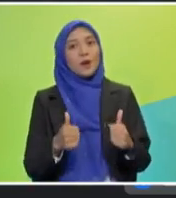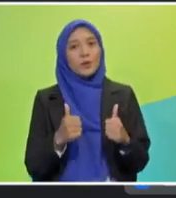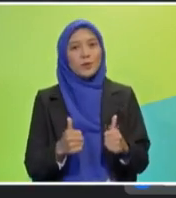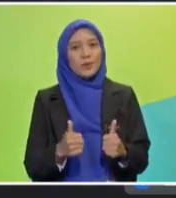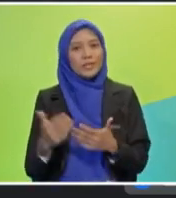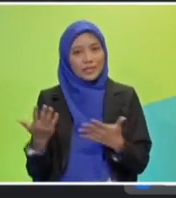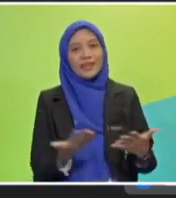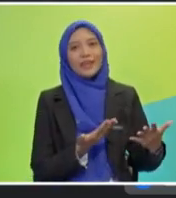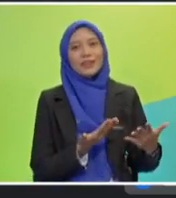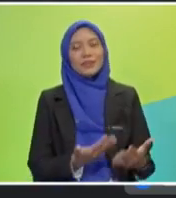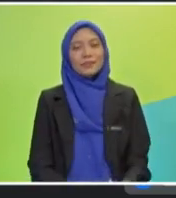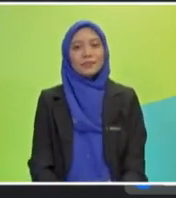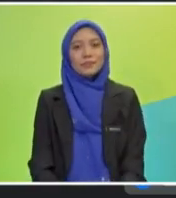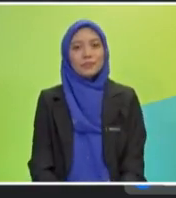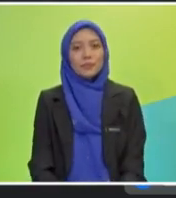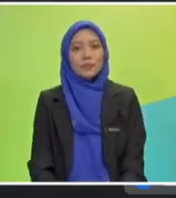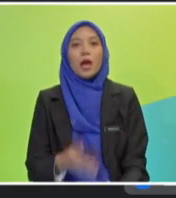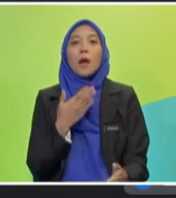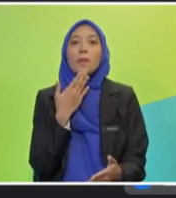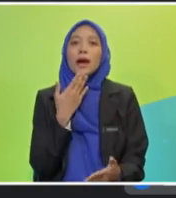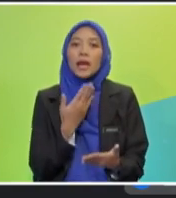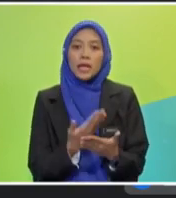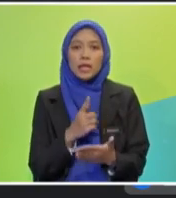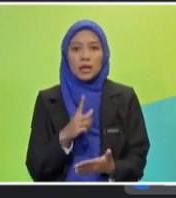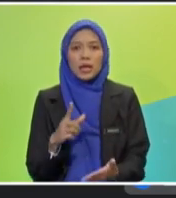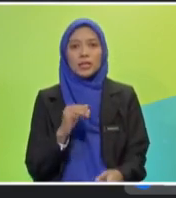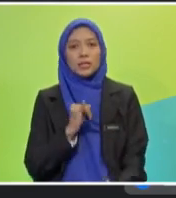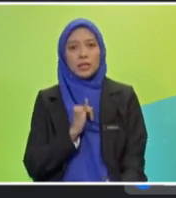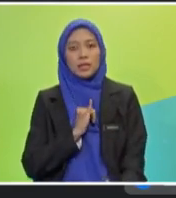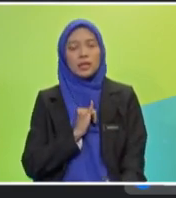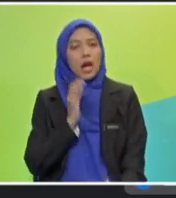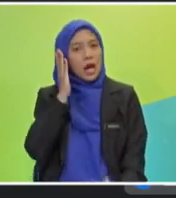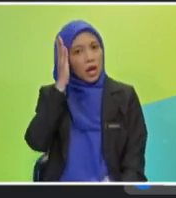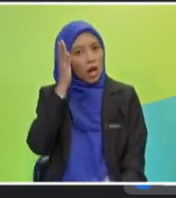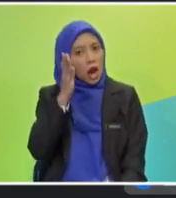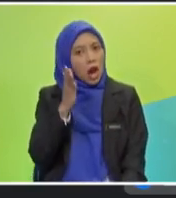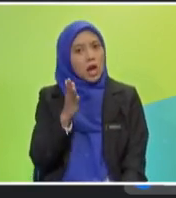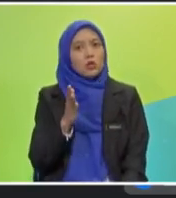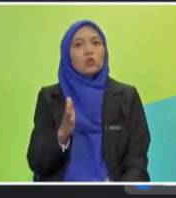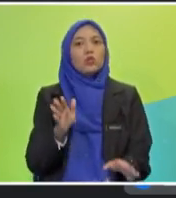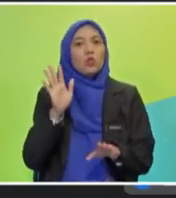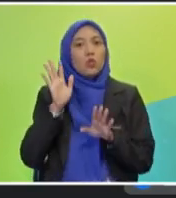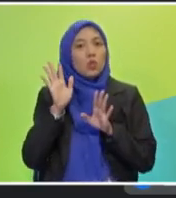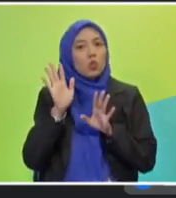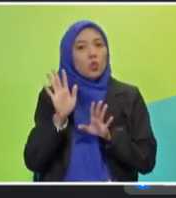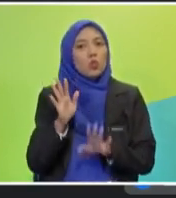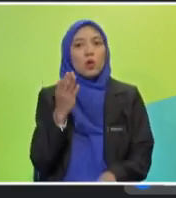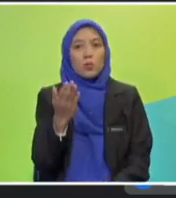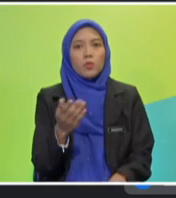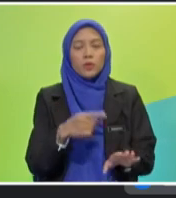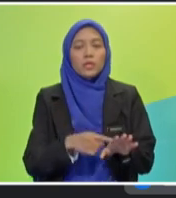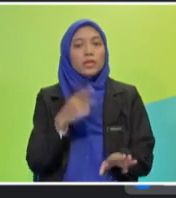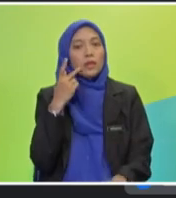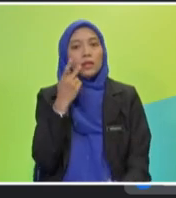silakan. Baiklah, saya akan menunggu kamu di kantin esok. Lagi sekali, Iman.